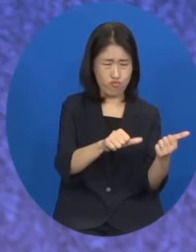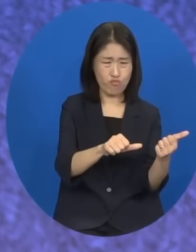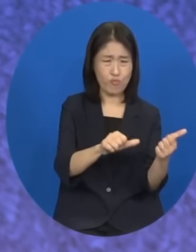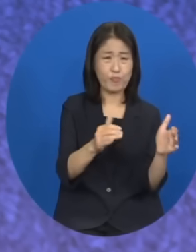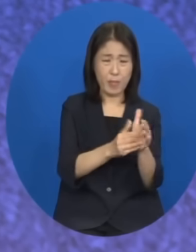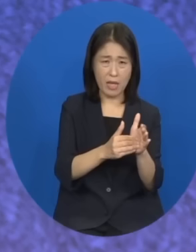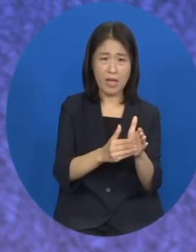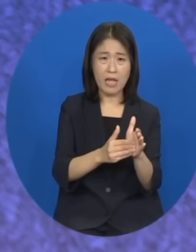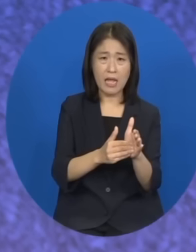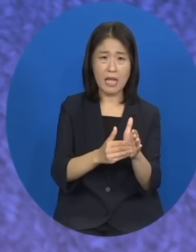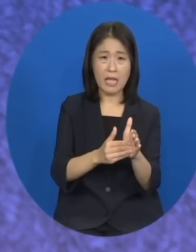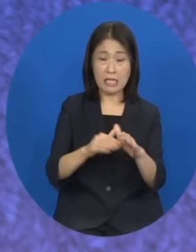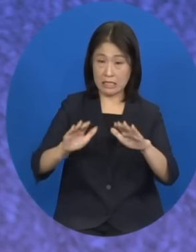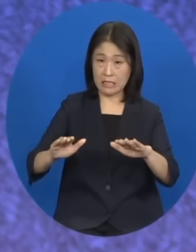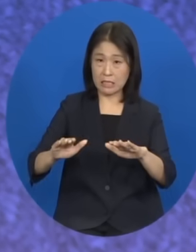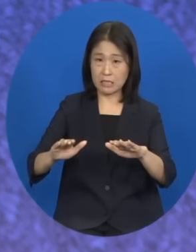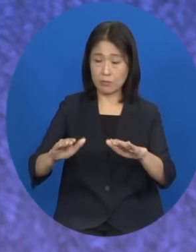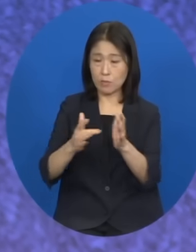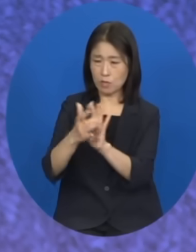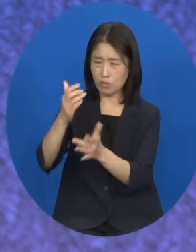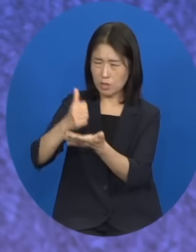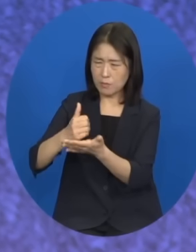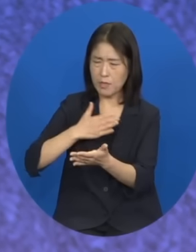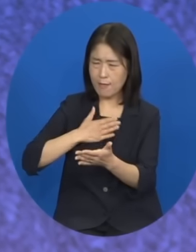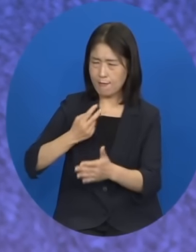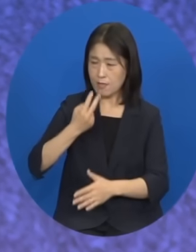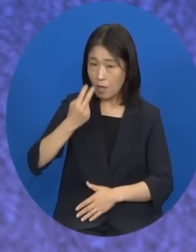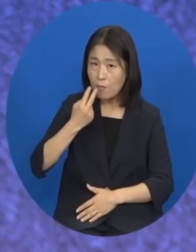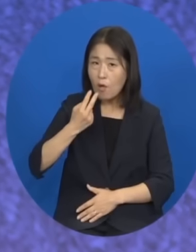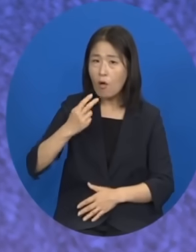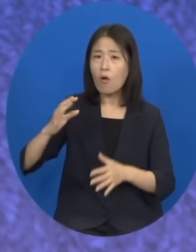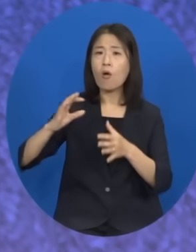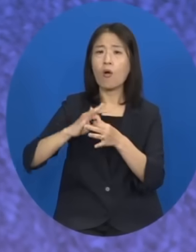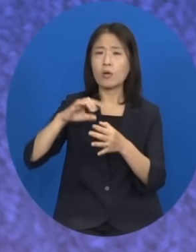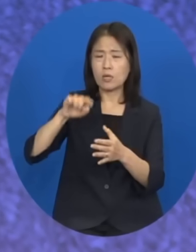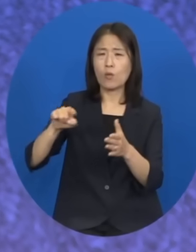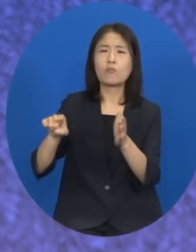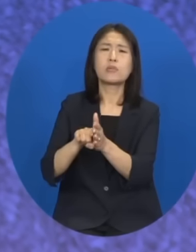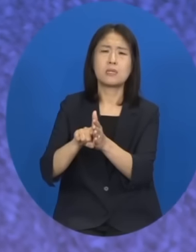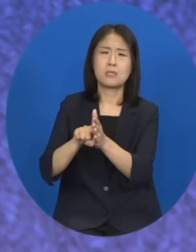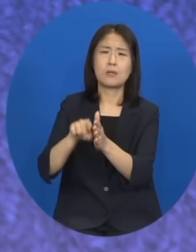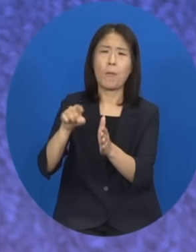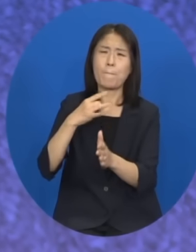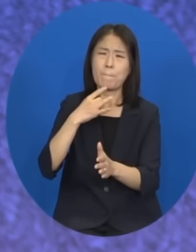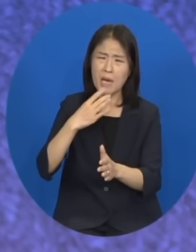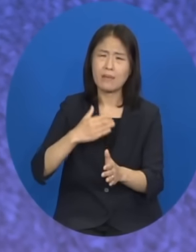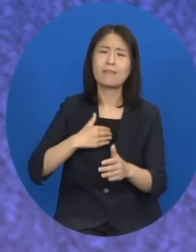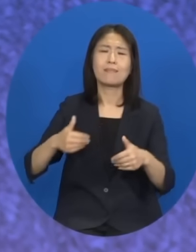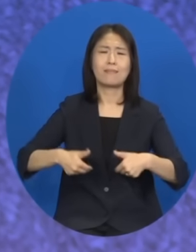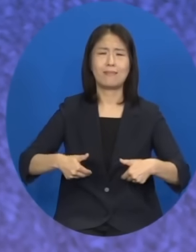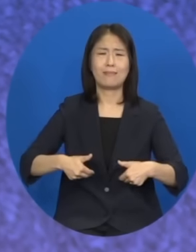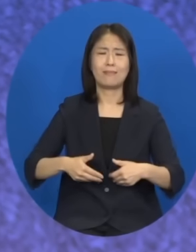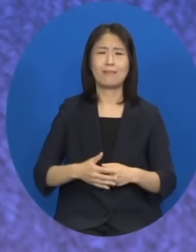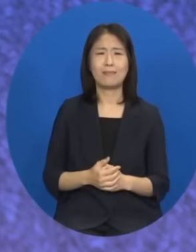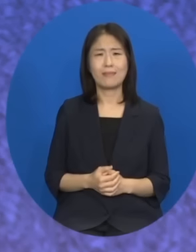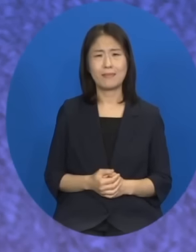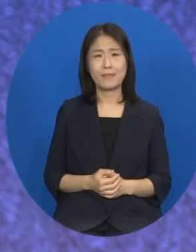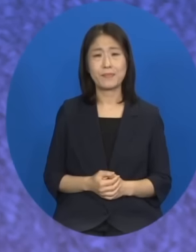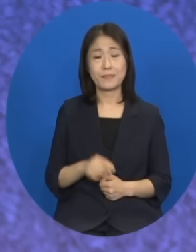이제는 예수님이 내 생명이 되셨다는 그걸 믿기만 하면 된다는 거예요. 자,